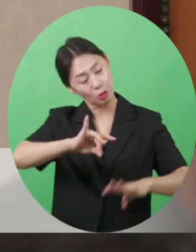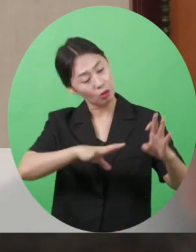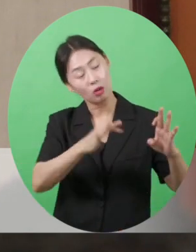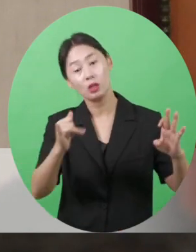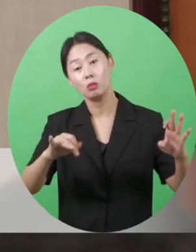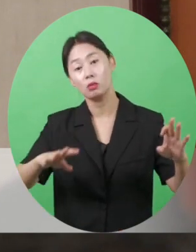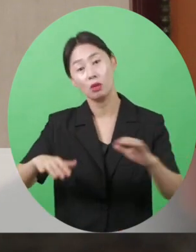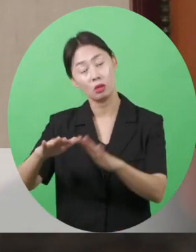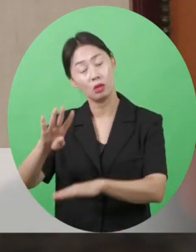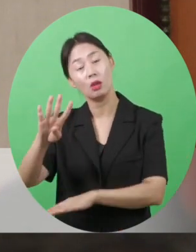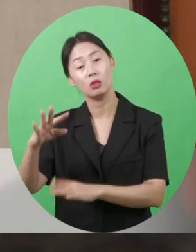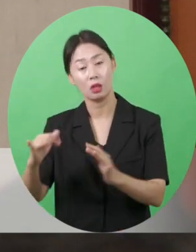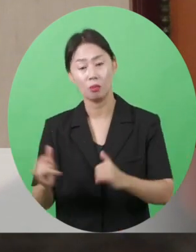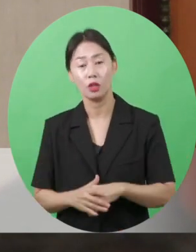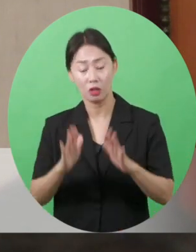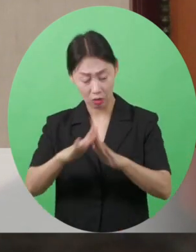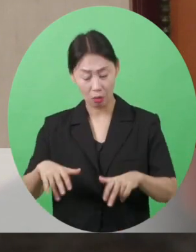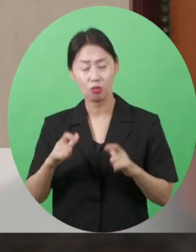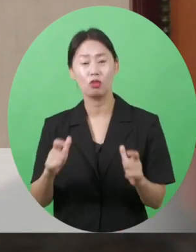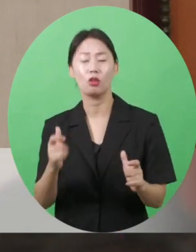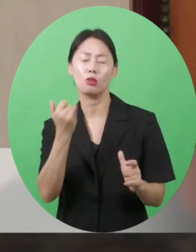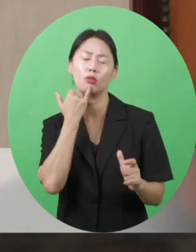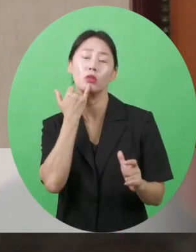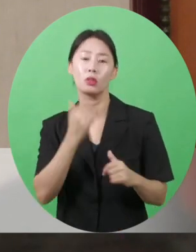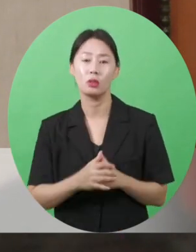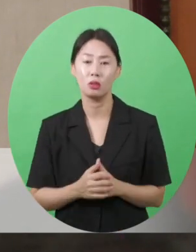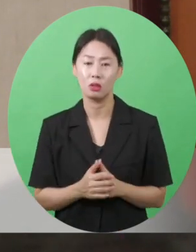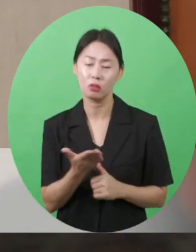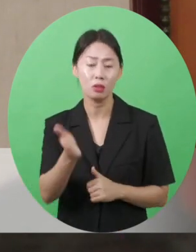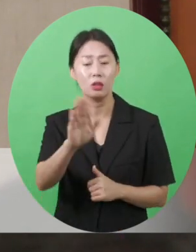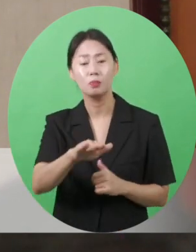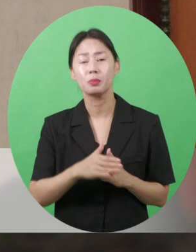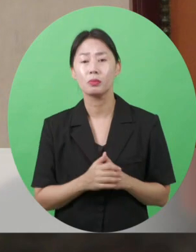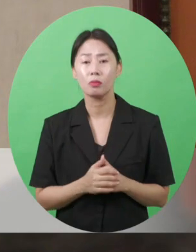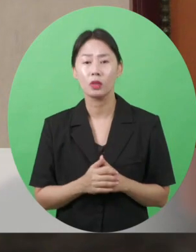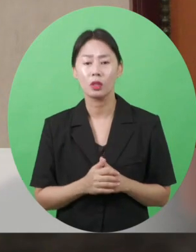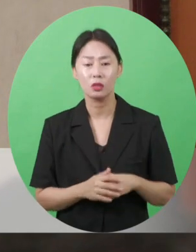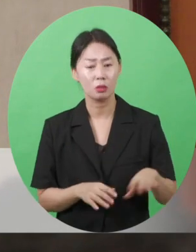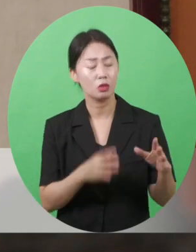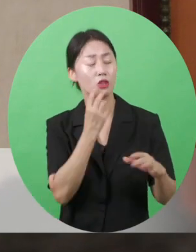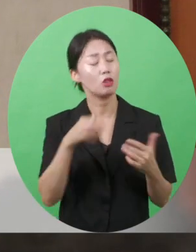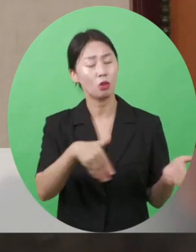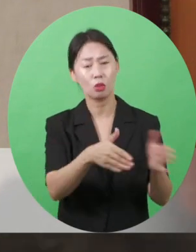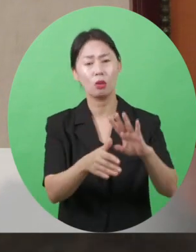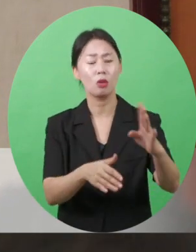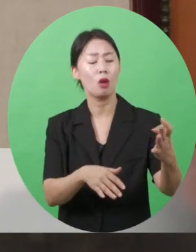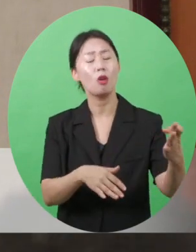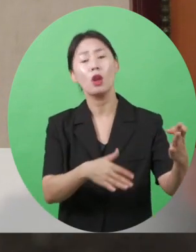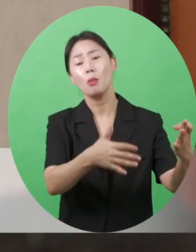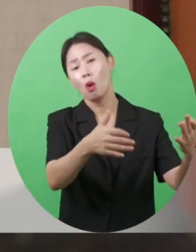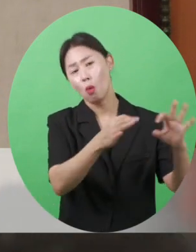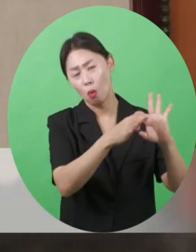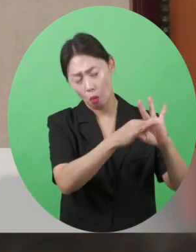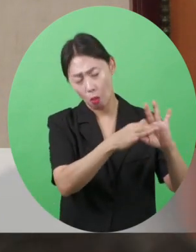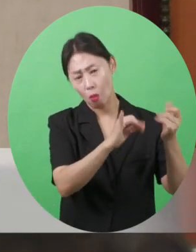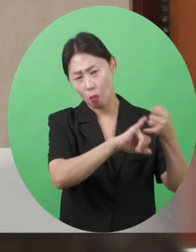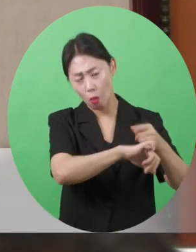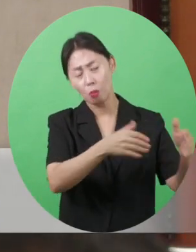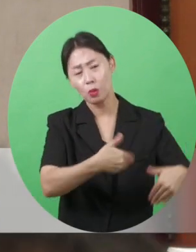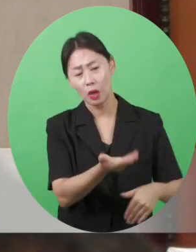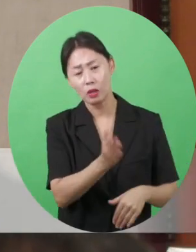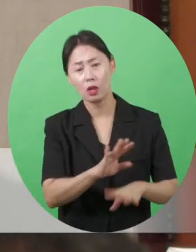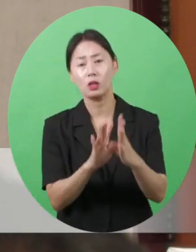우리 전남은 상황이 좀 낫습니다. 네 명이서 그 일을 아직도 하도록 14명이 필요한데 4명의